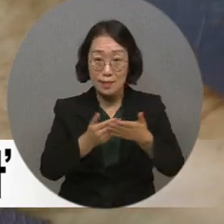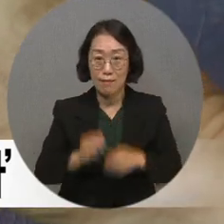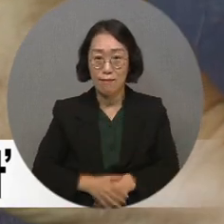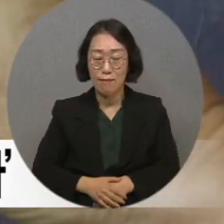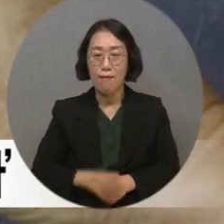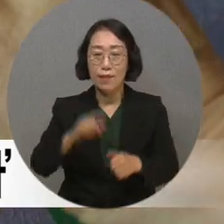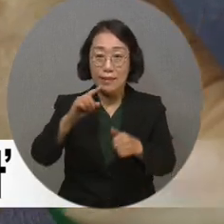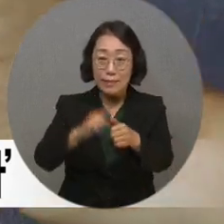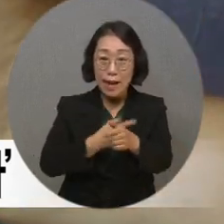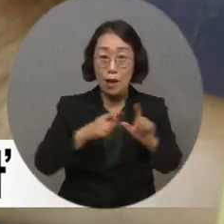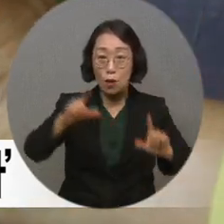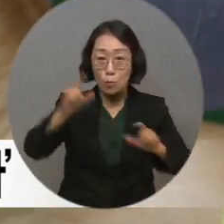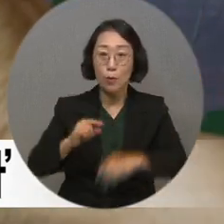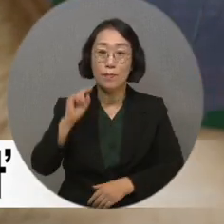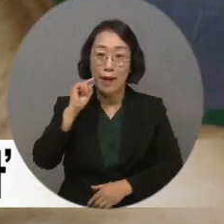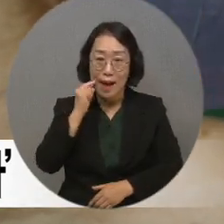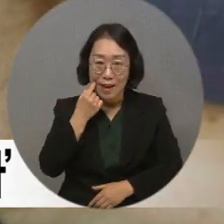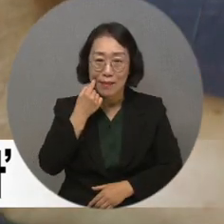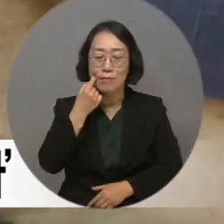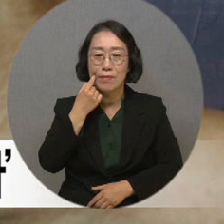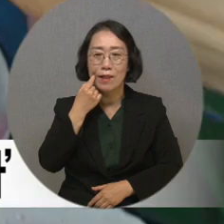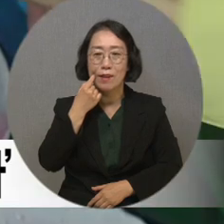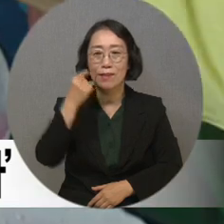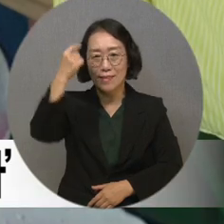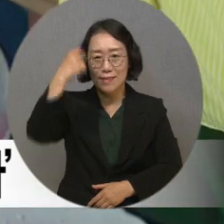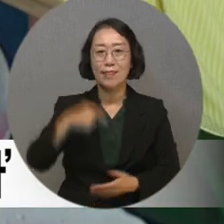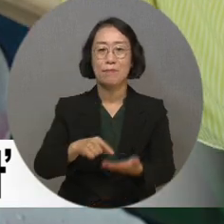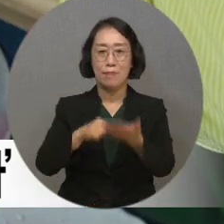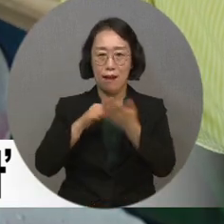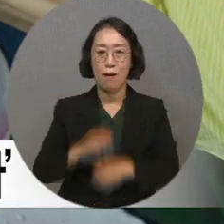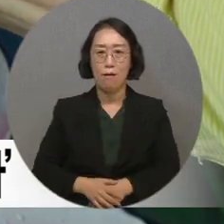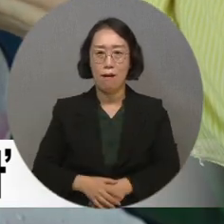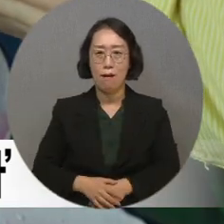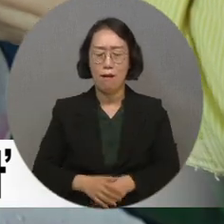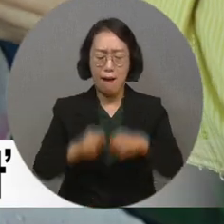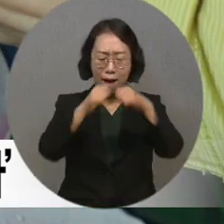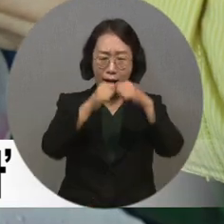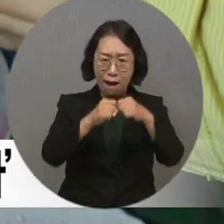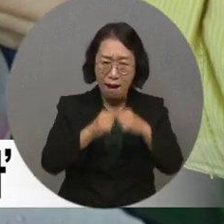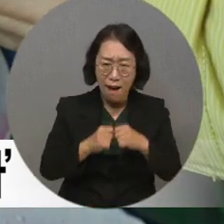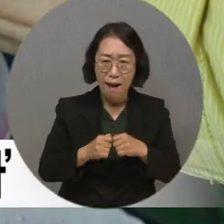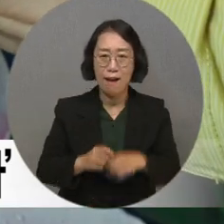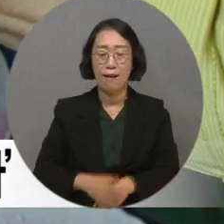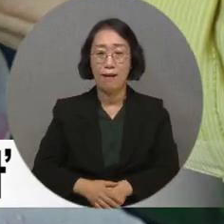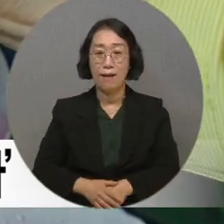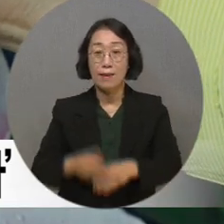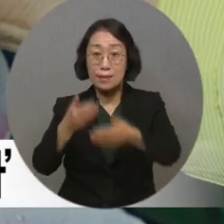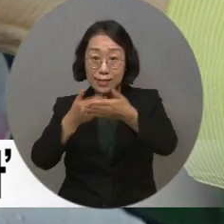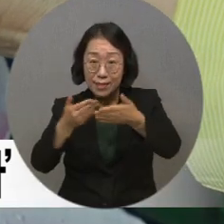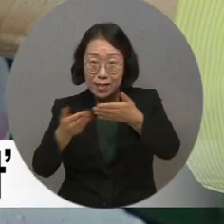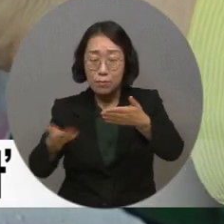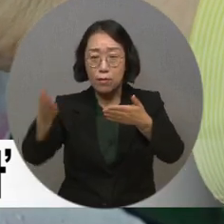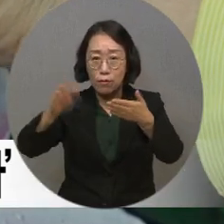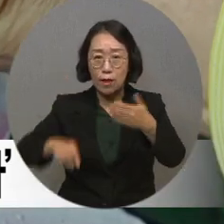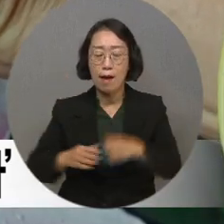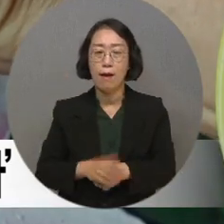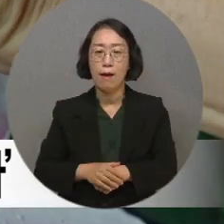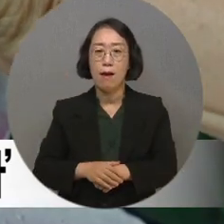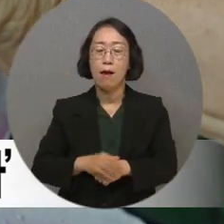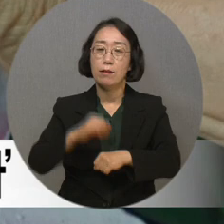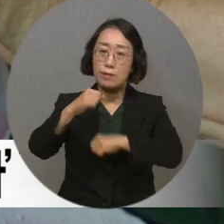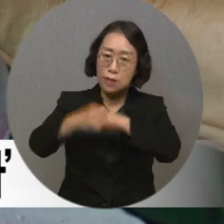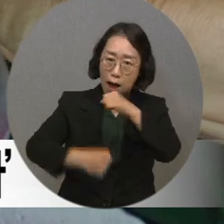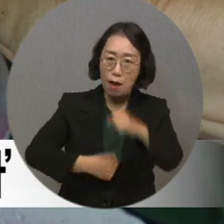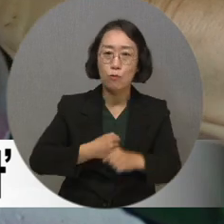속 아름다움을 형상화합니다. 세밀하고 정교하게 생명을 그려내지만 그 속의 자유분방함